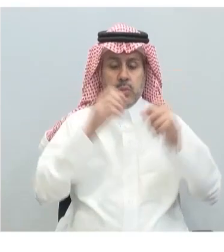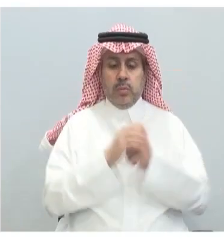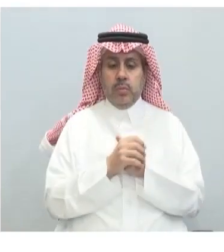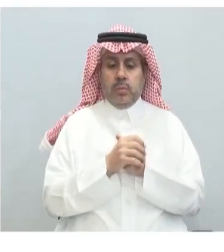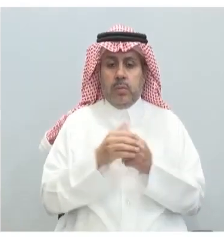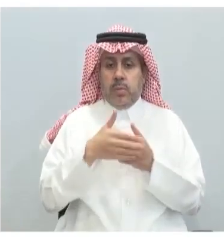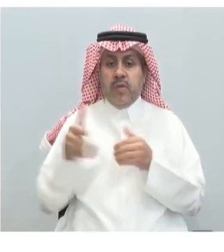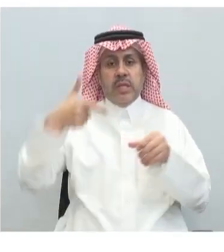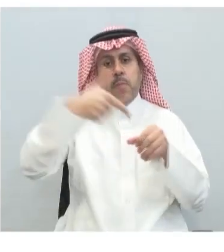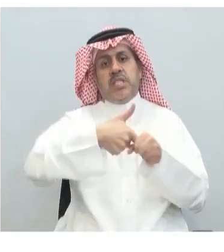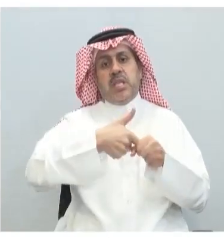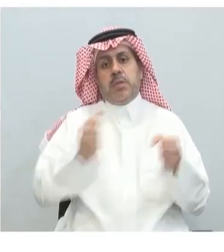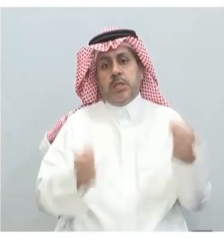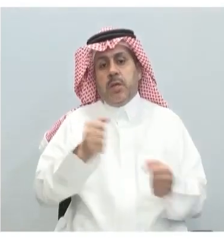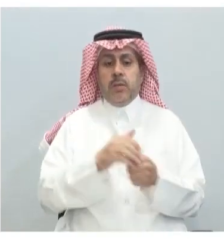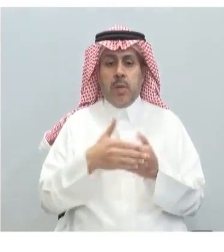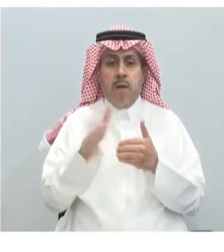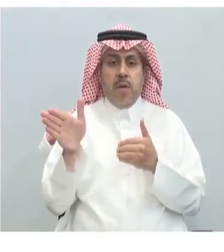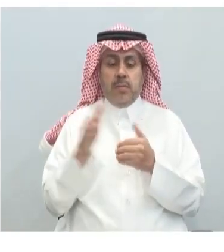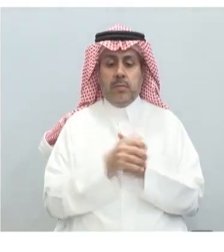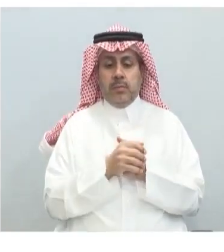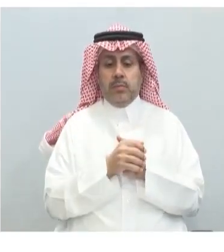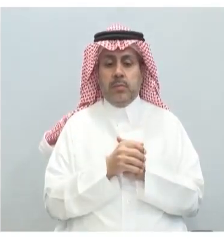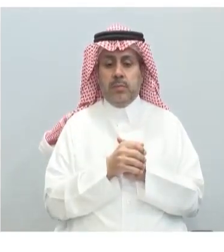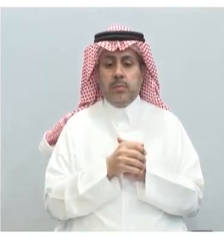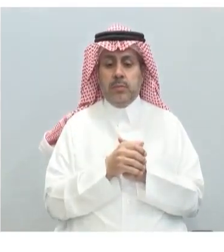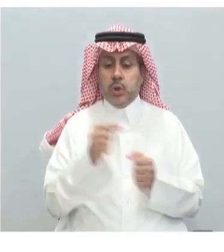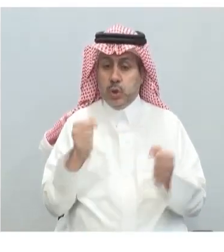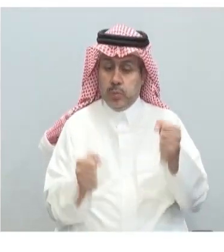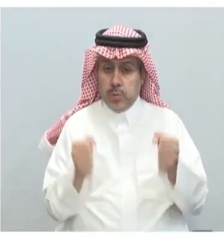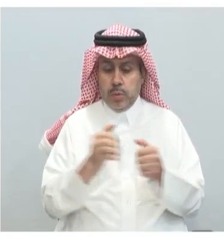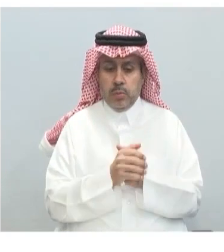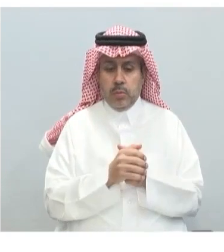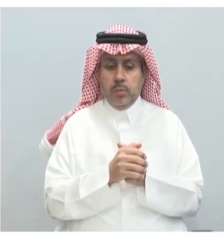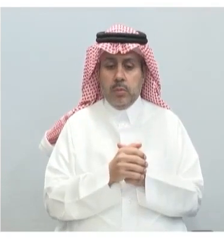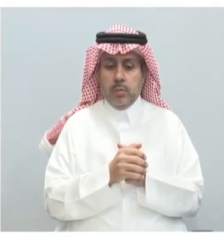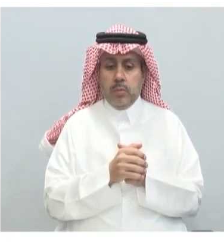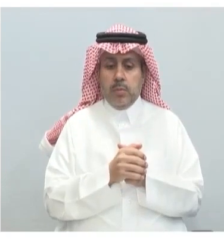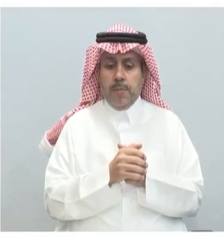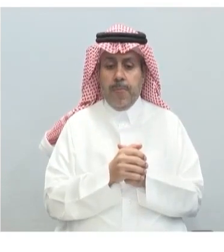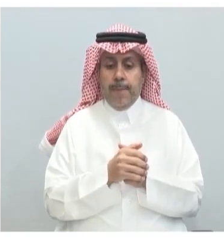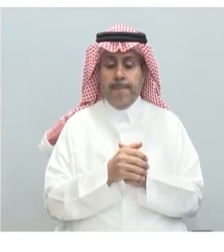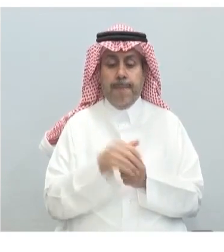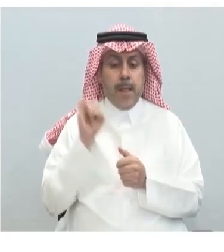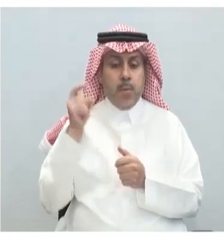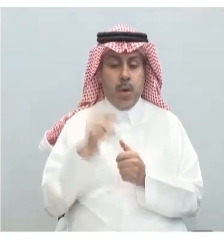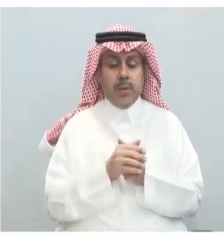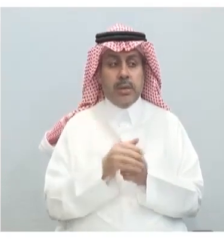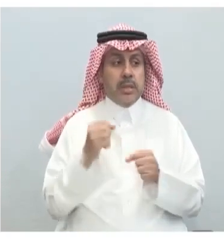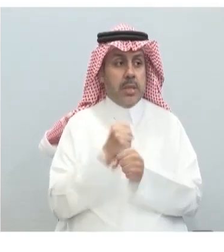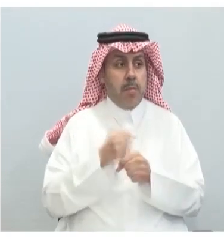فتحه بنزين في السياره المركبات ذات المرونه في استعمال او المركبات عفوا ذات المرونه في استعمال